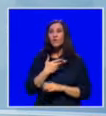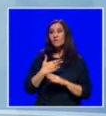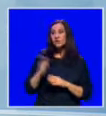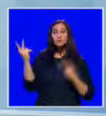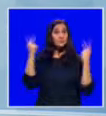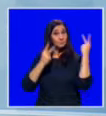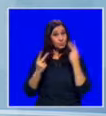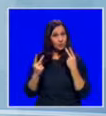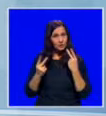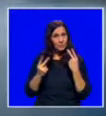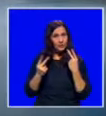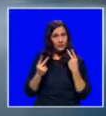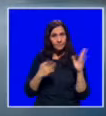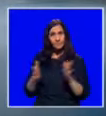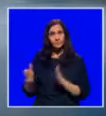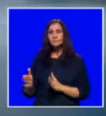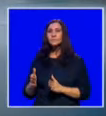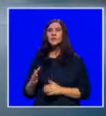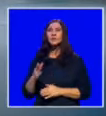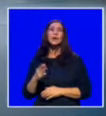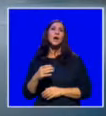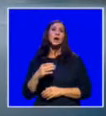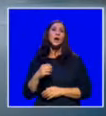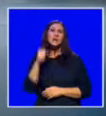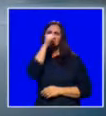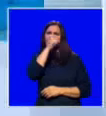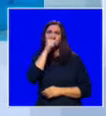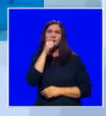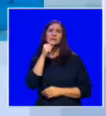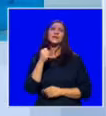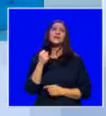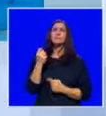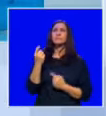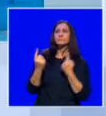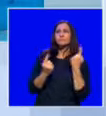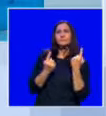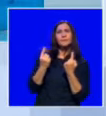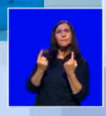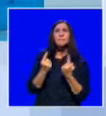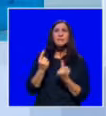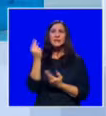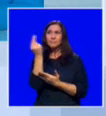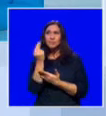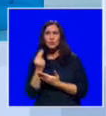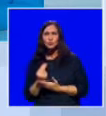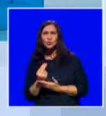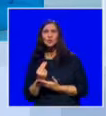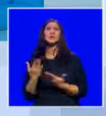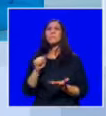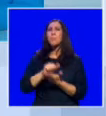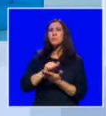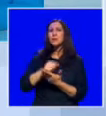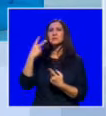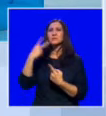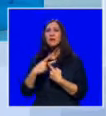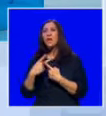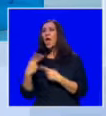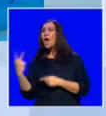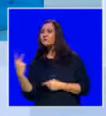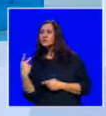се споразумяли. Добре. Сърдите се на карикатури, на плакати, на публикации в медии. Взаимно се